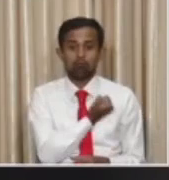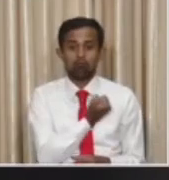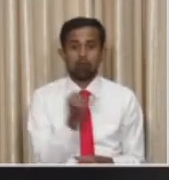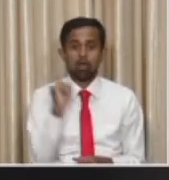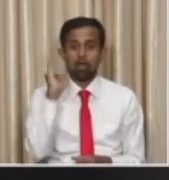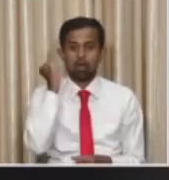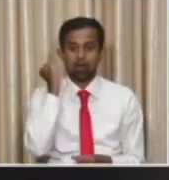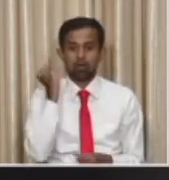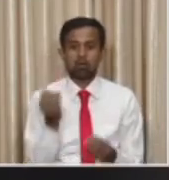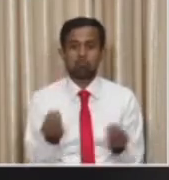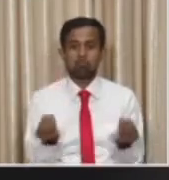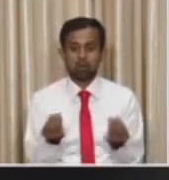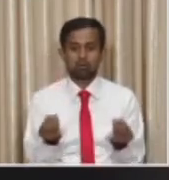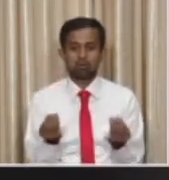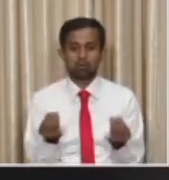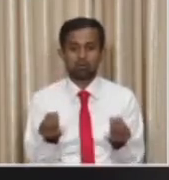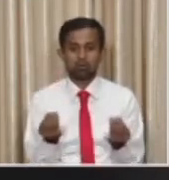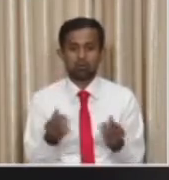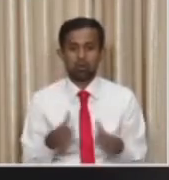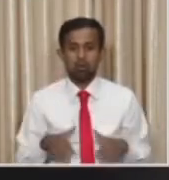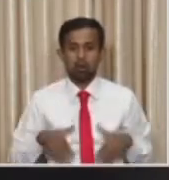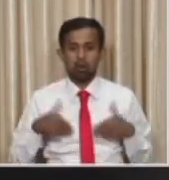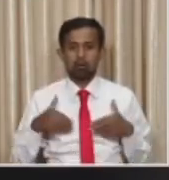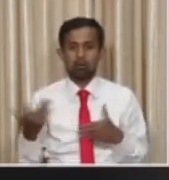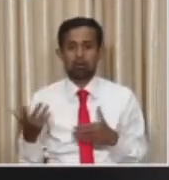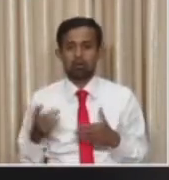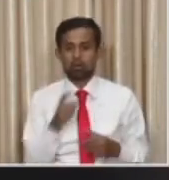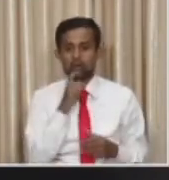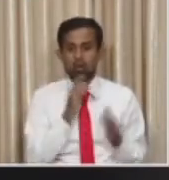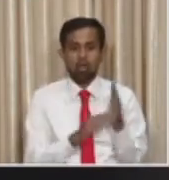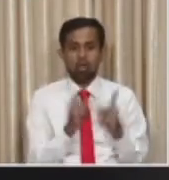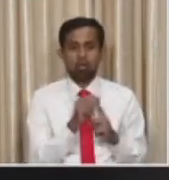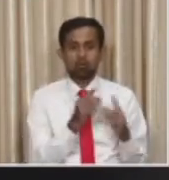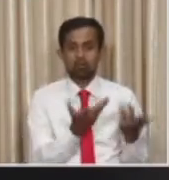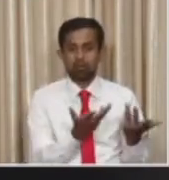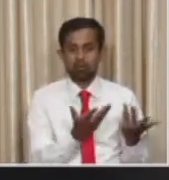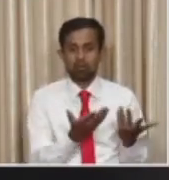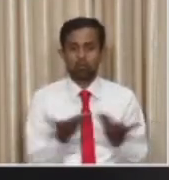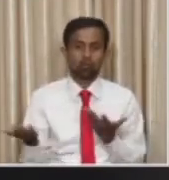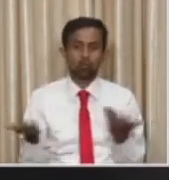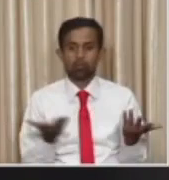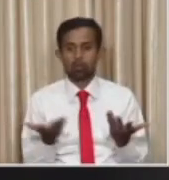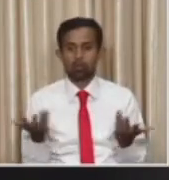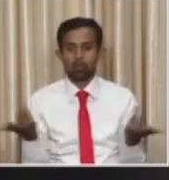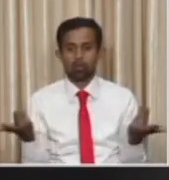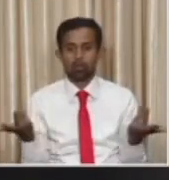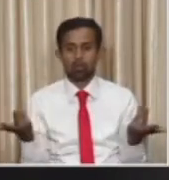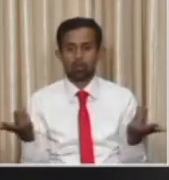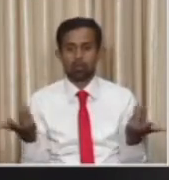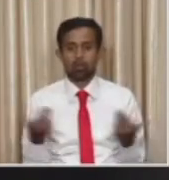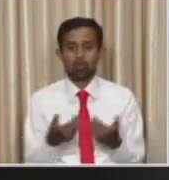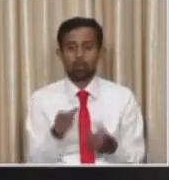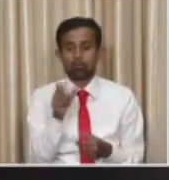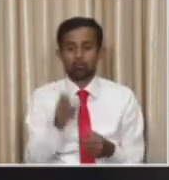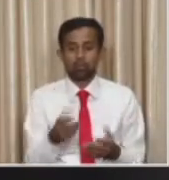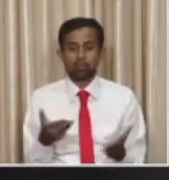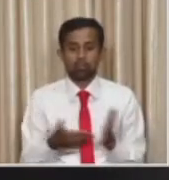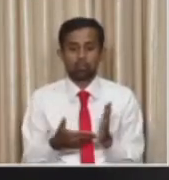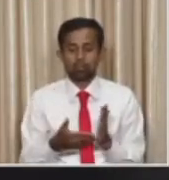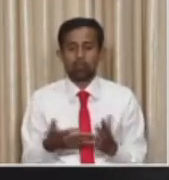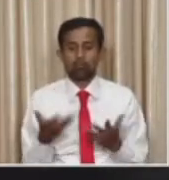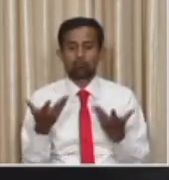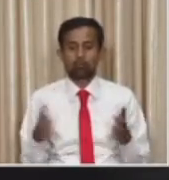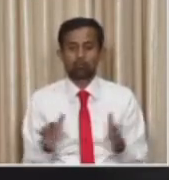හිංගය. අද ඒ අය සෞඛ්‍යටත් නැහැ, අධිකරණ අමාත්‍යාංශයටත් නැහැ, කොහාටවත් නැහැ. එතුමන්ලා ලොකු අපහසුතාවයකට පත්